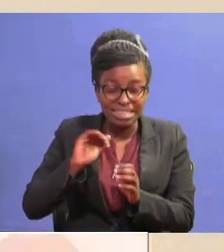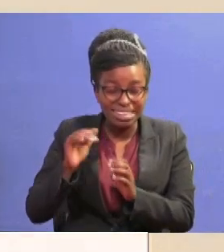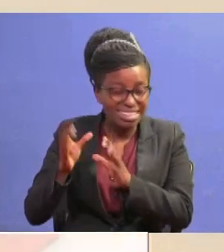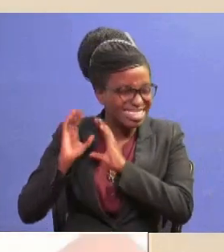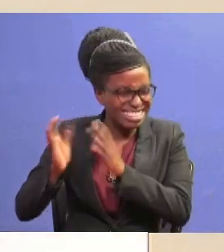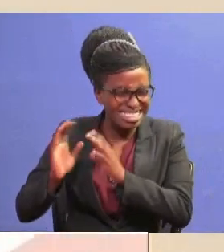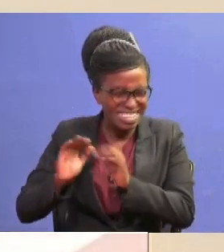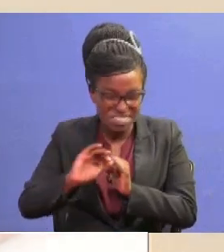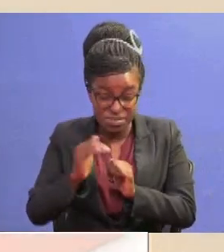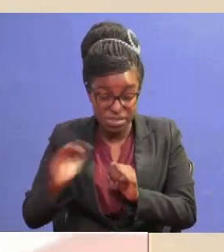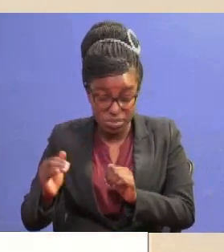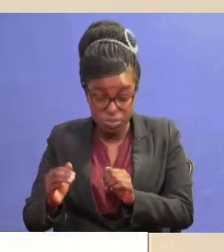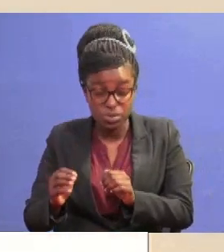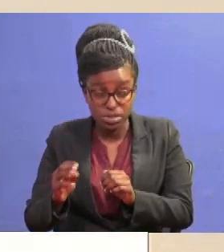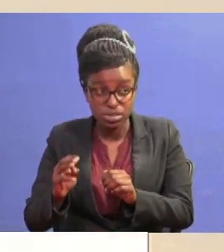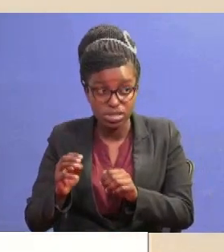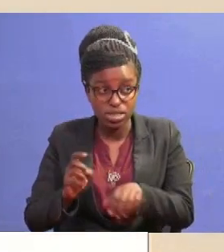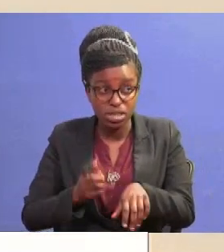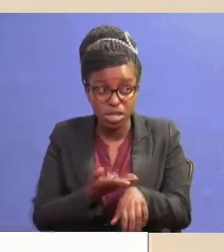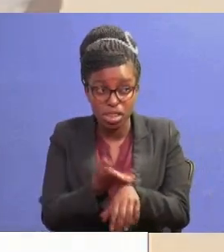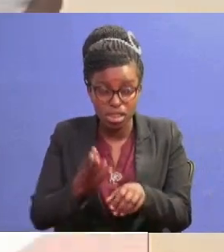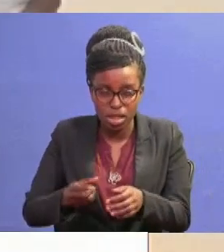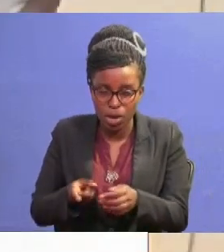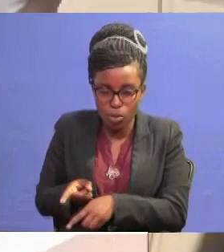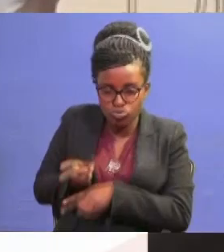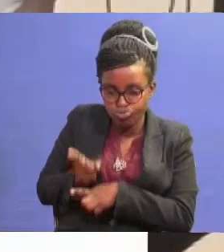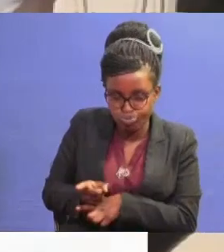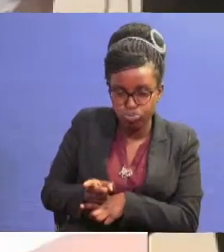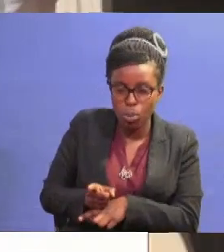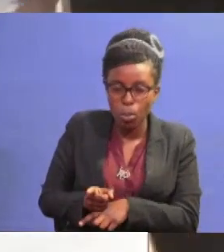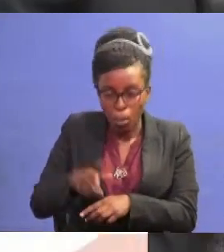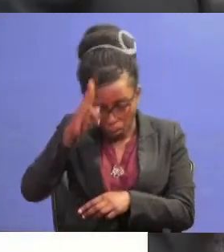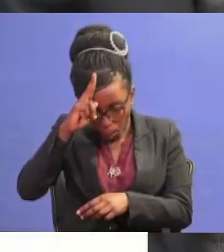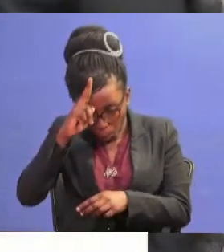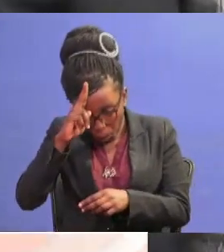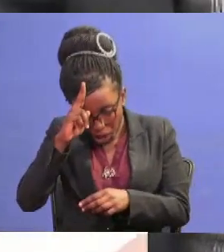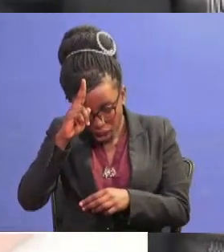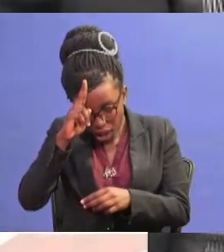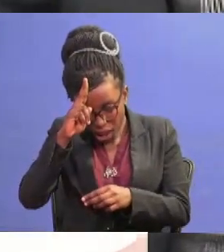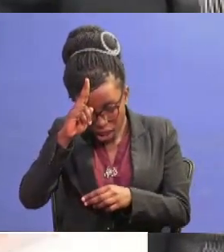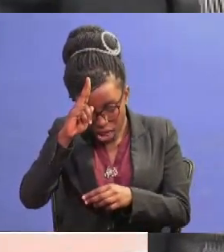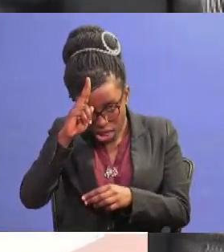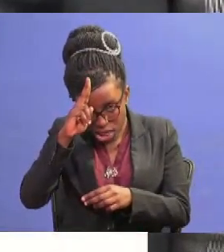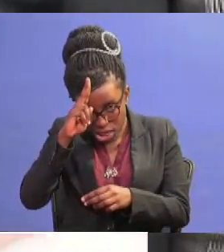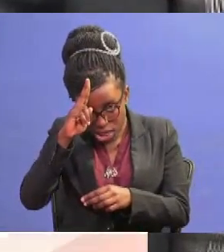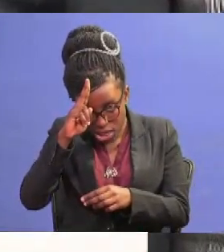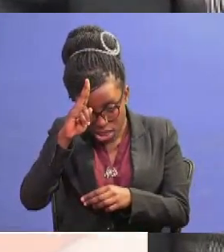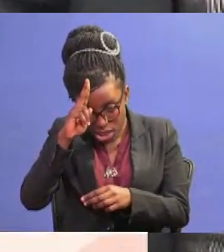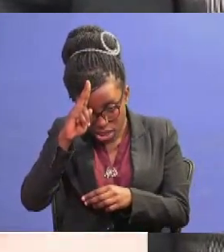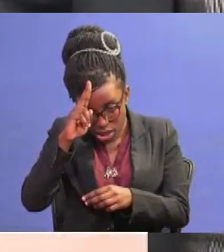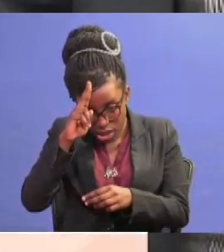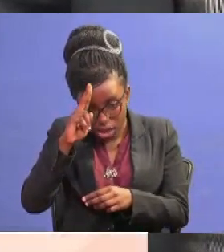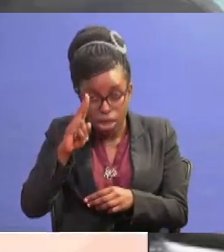Kibwana Safari Kaingu aliyepigwa risasi na maafisa wa polisi na kufariki, huku wakiomba uchunguzi wa kina kufanyika na